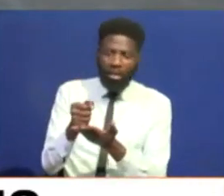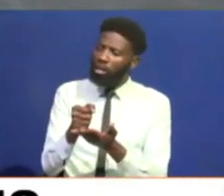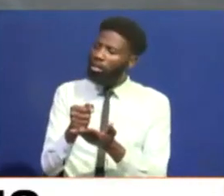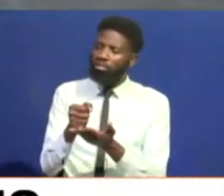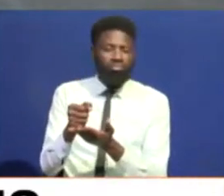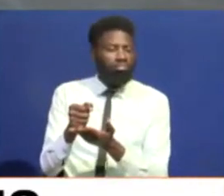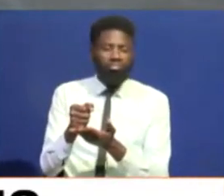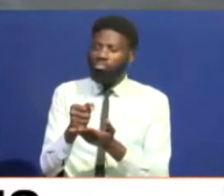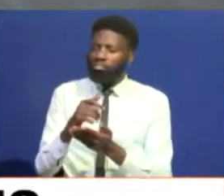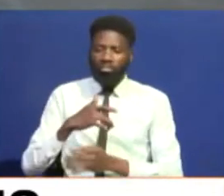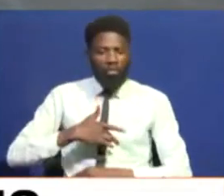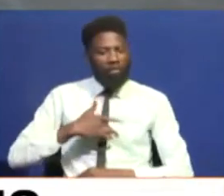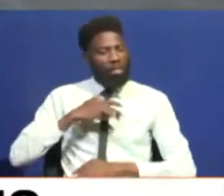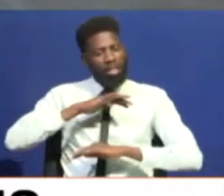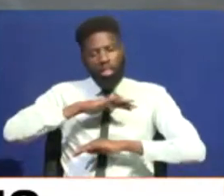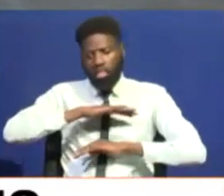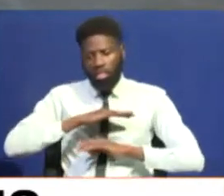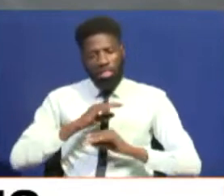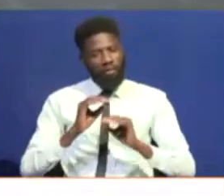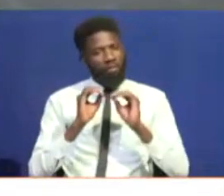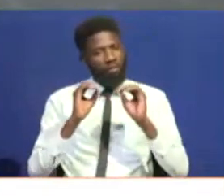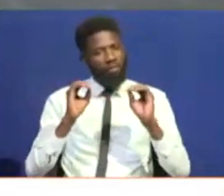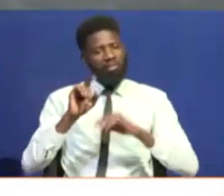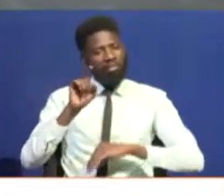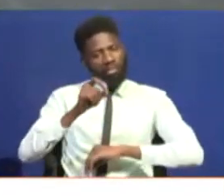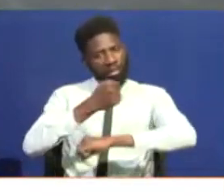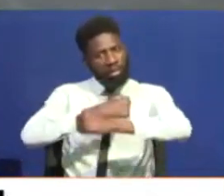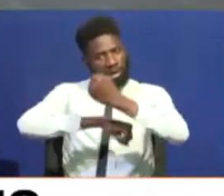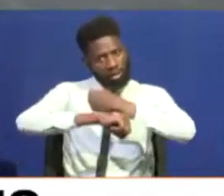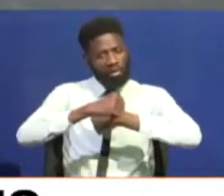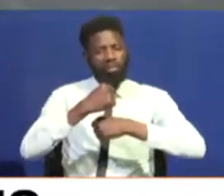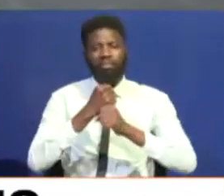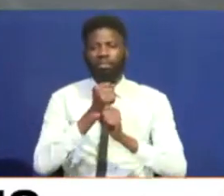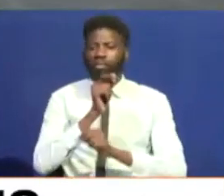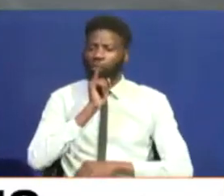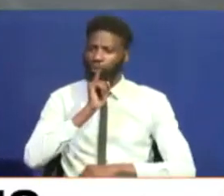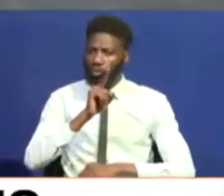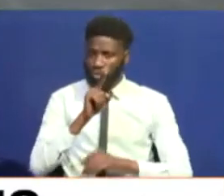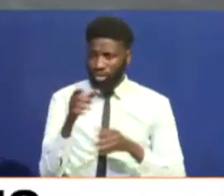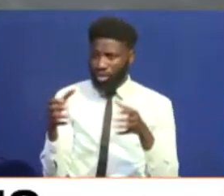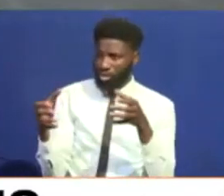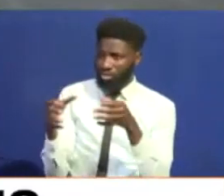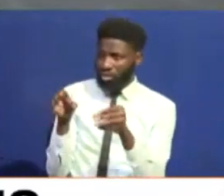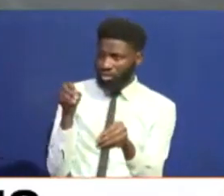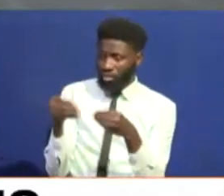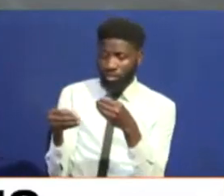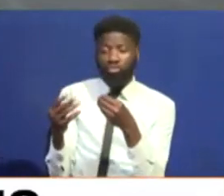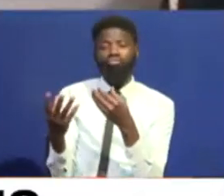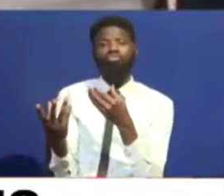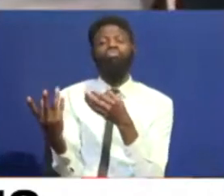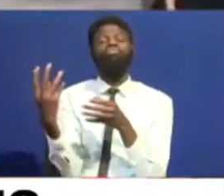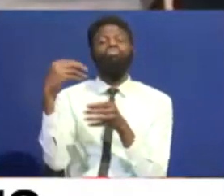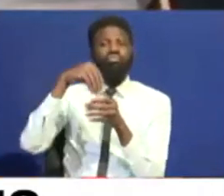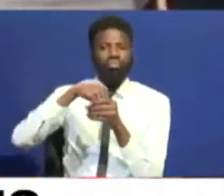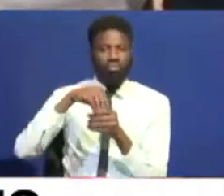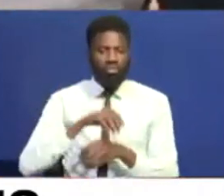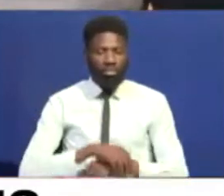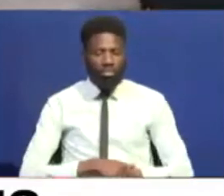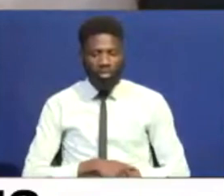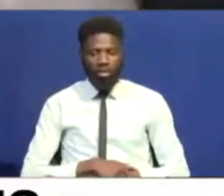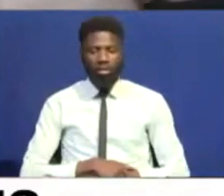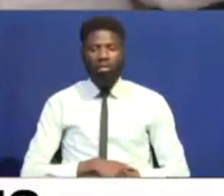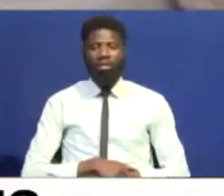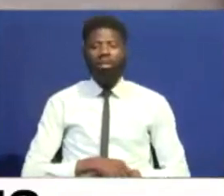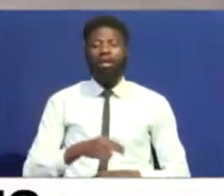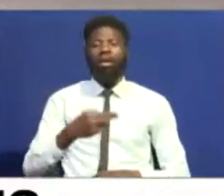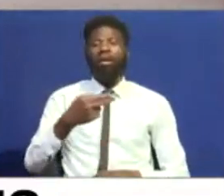to be done to ensure the inclusion of special groups in state appointments. Hafid Ibrahim, the chairperson of the PWDs